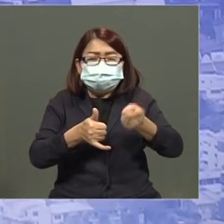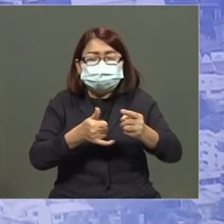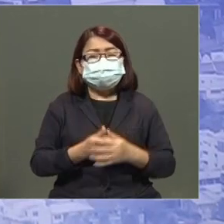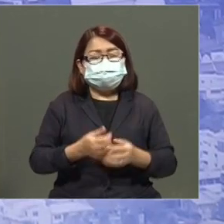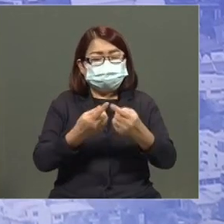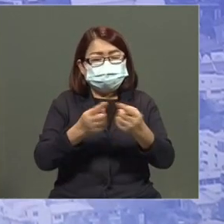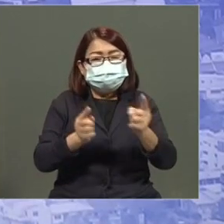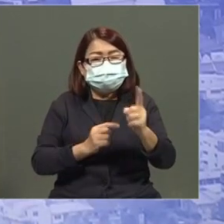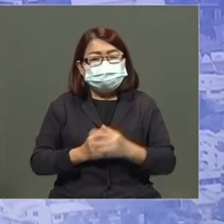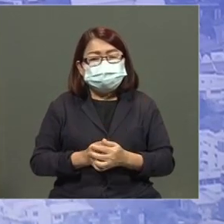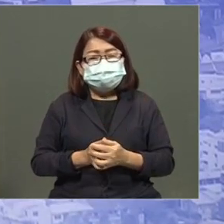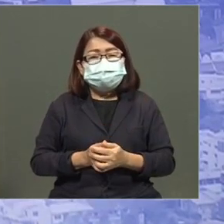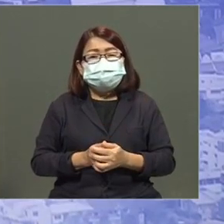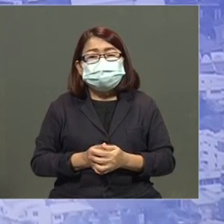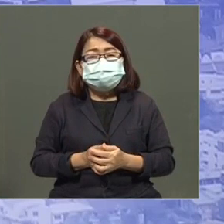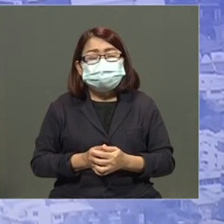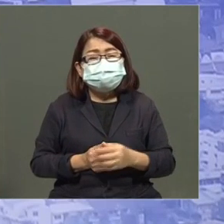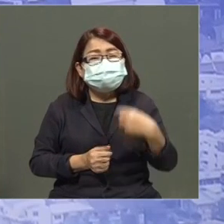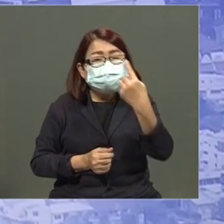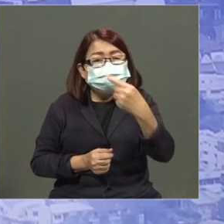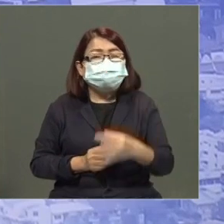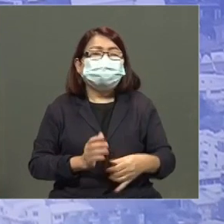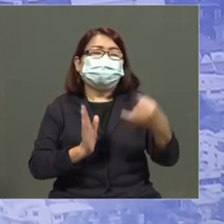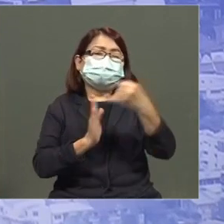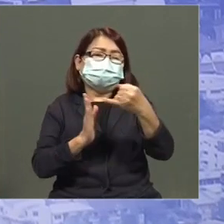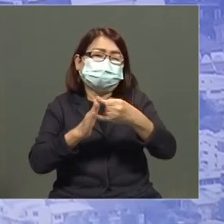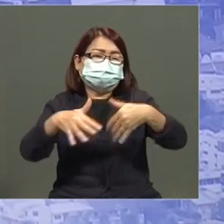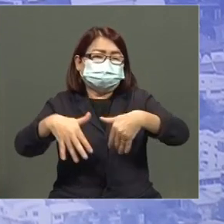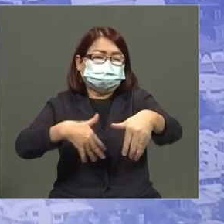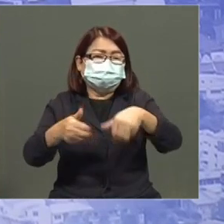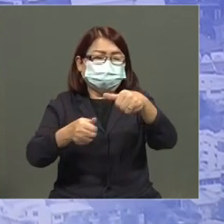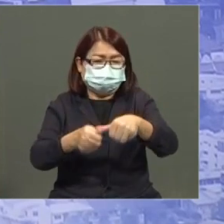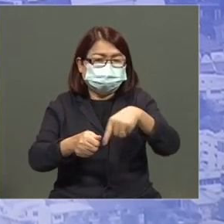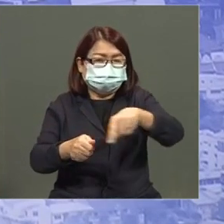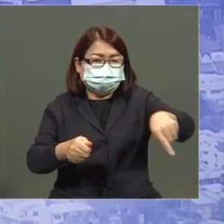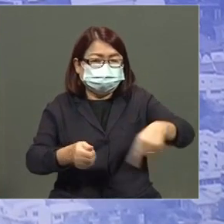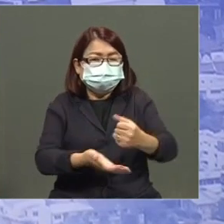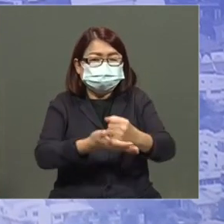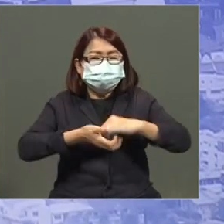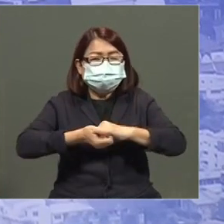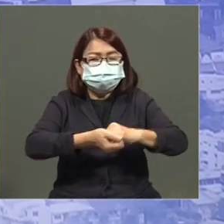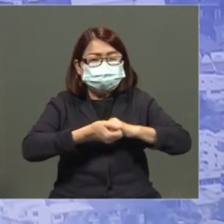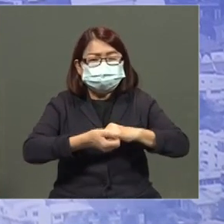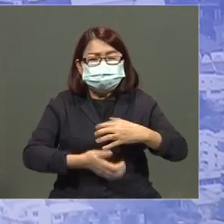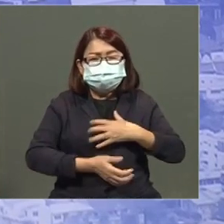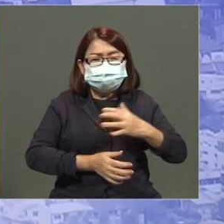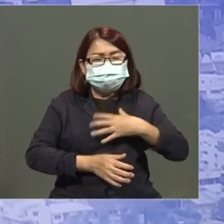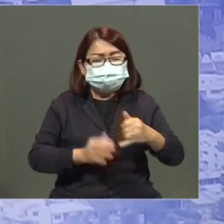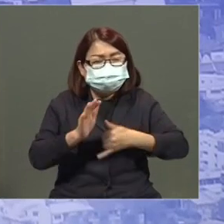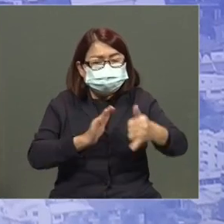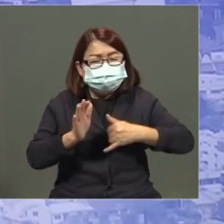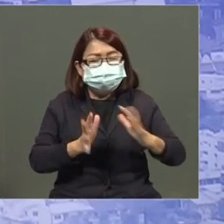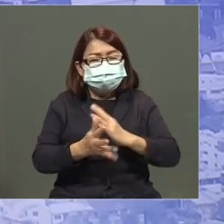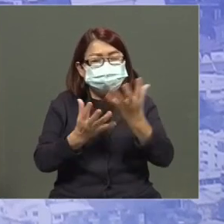องแต่เกิดจากการที่ทางจังหวัดเองนะคะก็ร่วมมือกันเพื่อที่จะทำให้ตัวเลขลดและเราก็จะมี